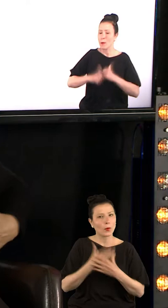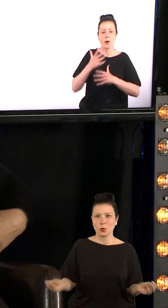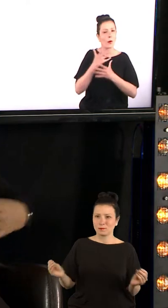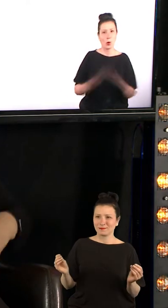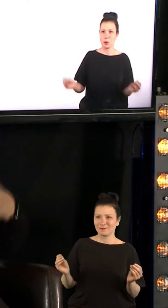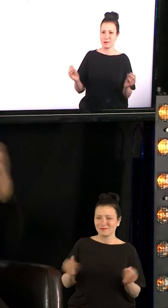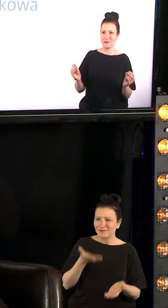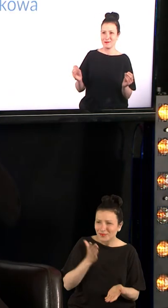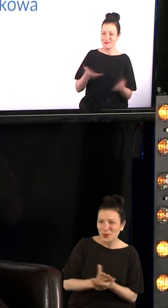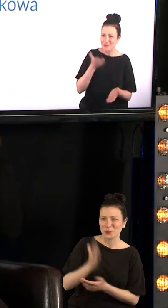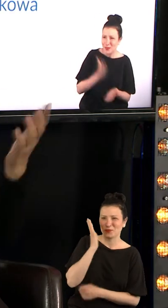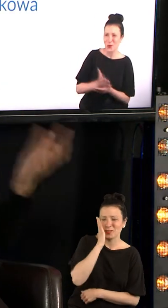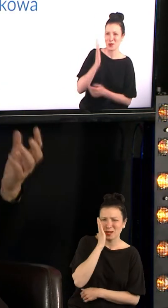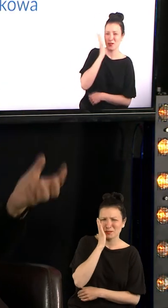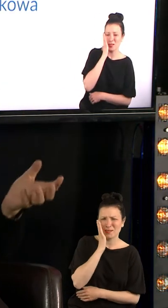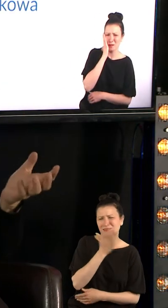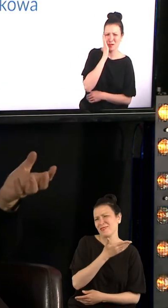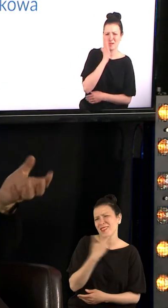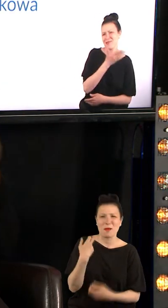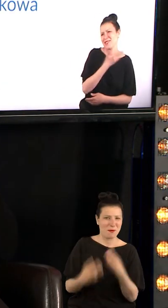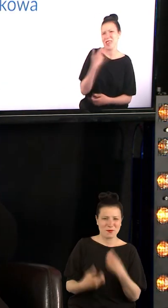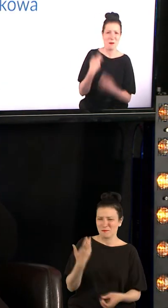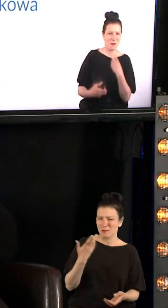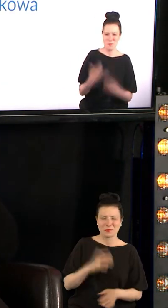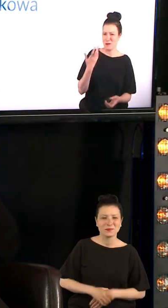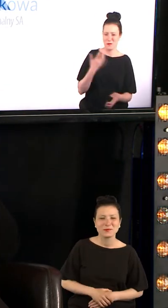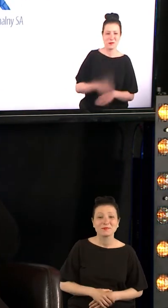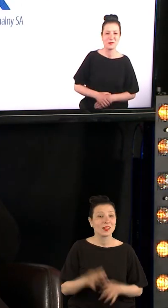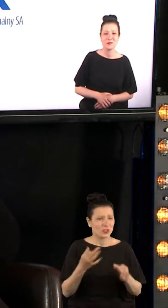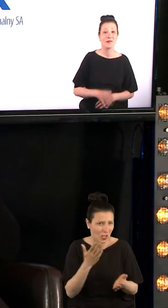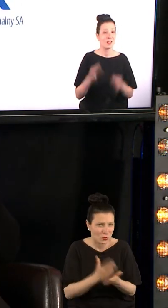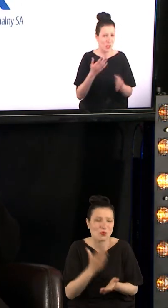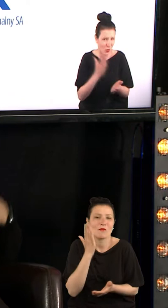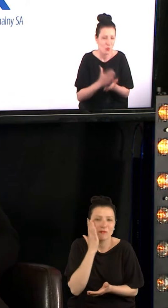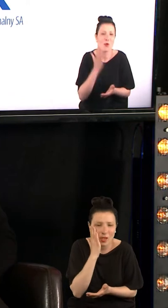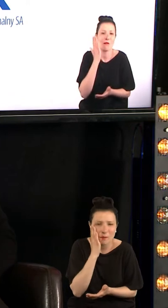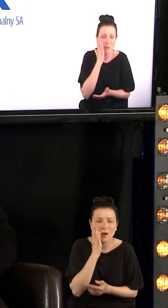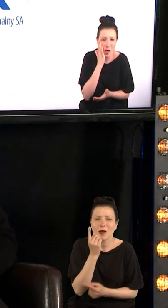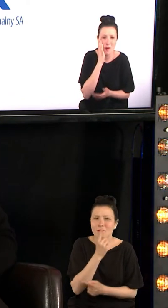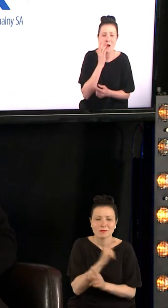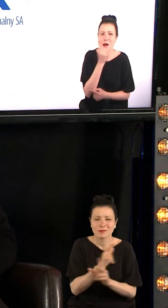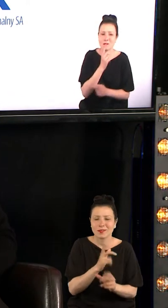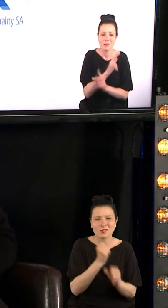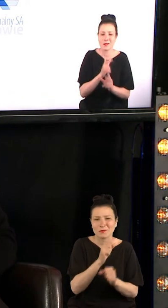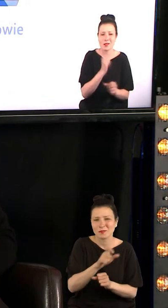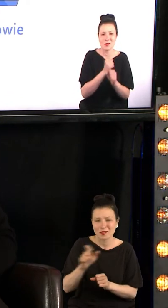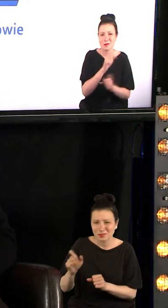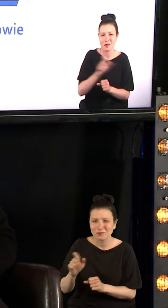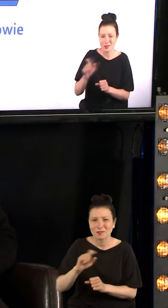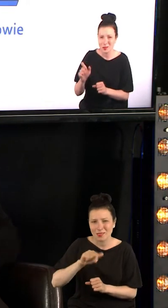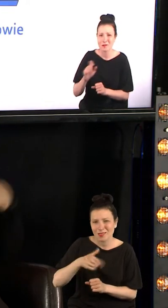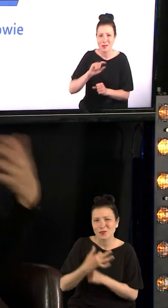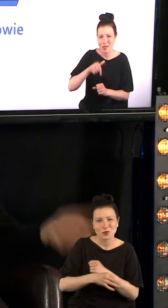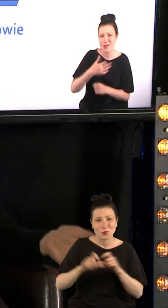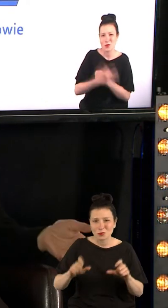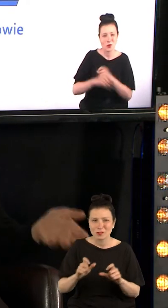i wtedy już wiedziałam, że w ogóle nie ma żadnego problemu. I dzisiaj ja to wiem, ale ja myślę, że nie wszyscy pracownicy naszych